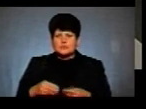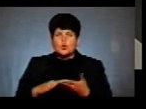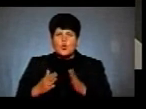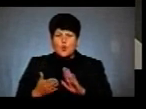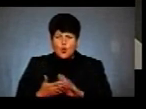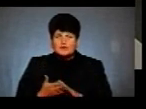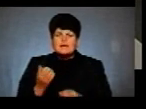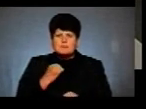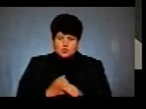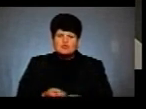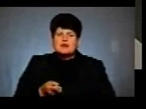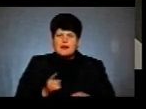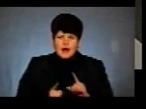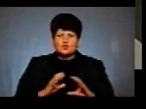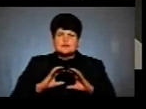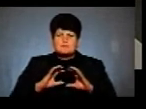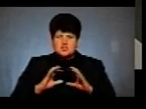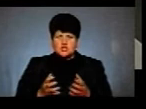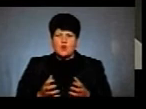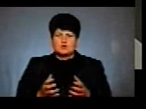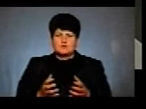які працюють реально з міжнародними